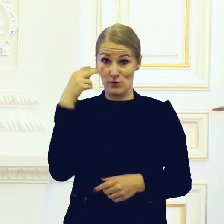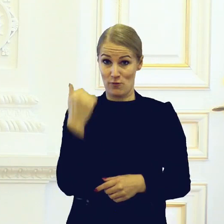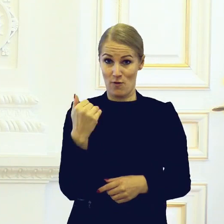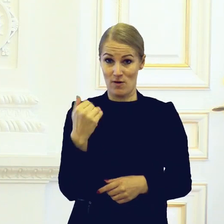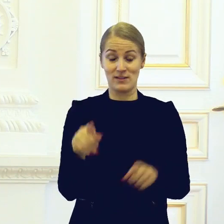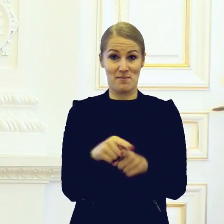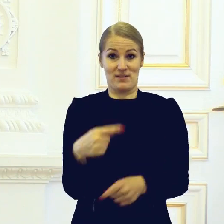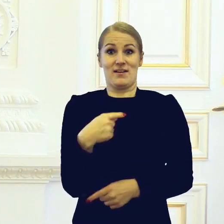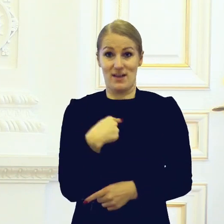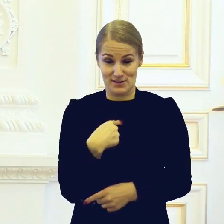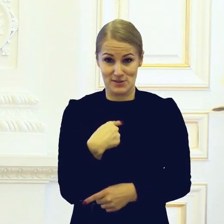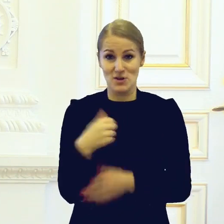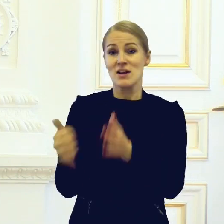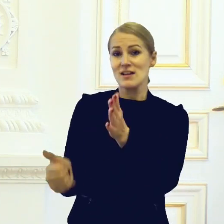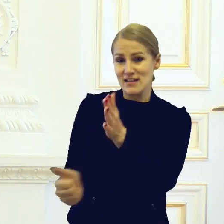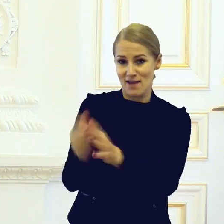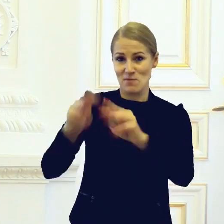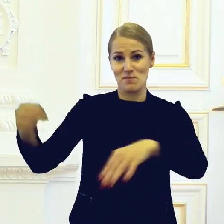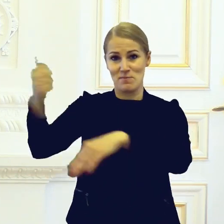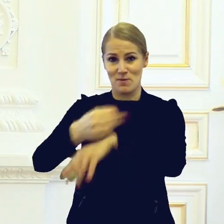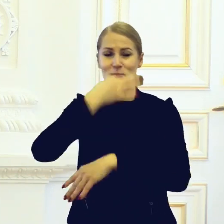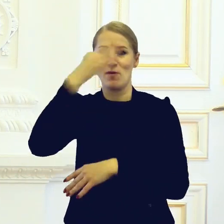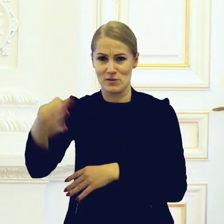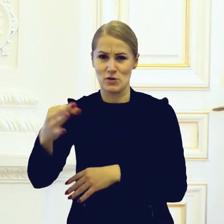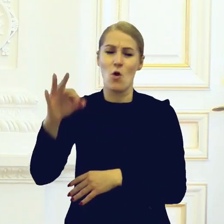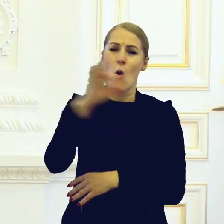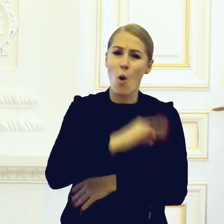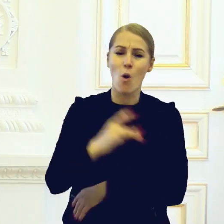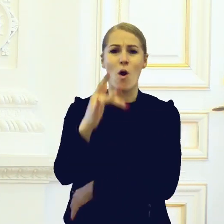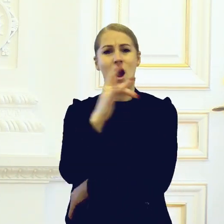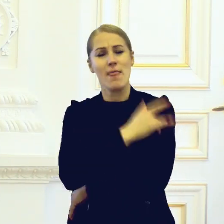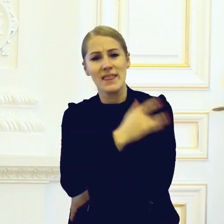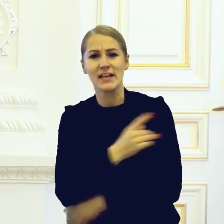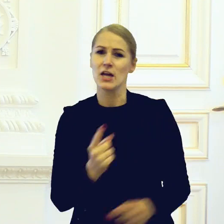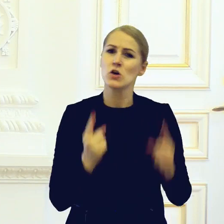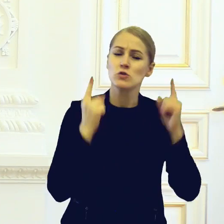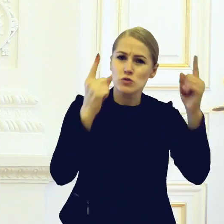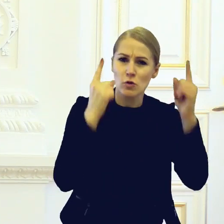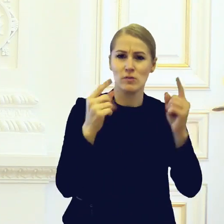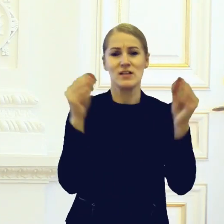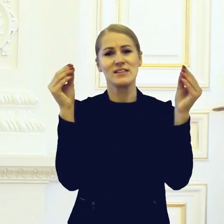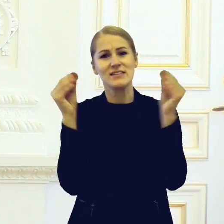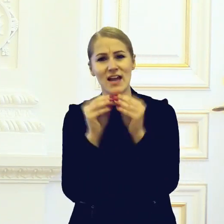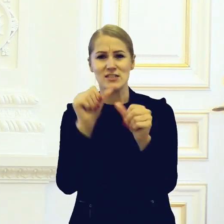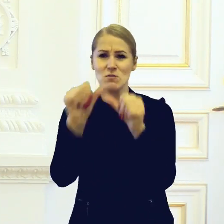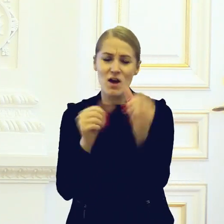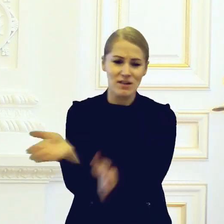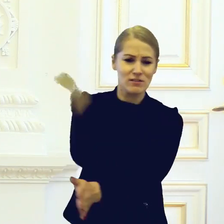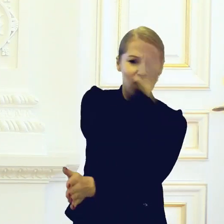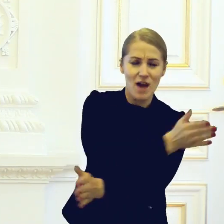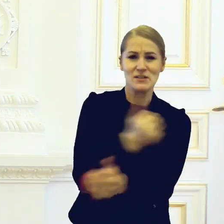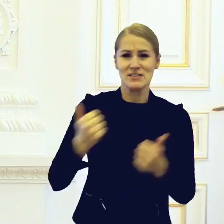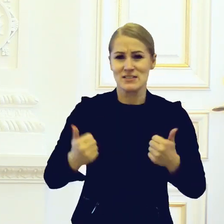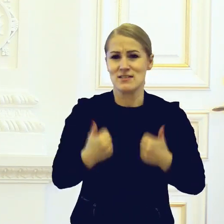aš paminėjau gerbiamam premjerui, daug investavo į energetinį saugumą per pastaruosius dešimtmečius, todėl šiandien